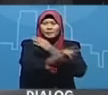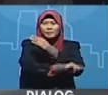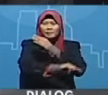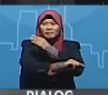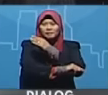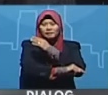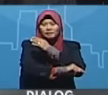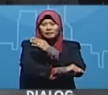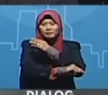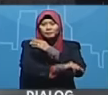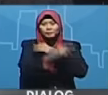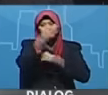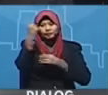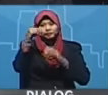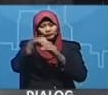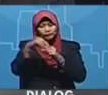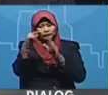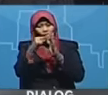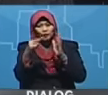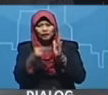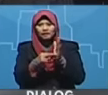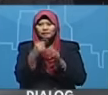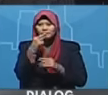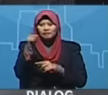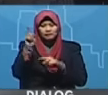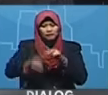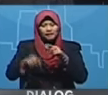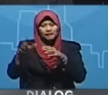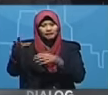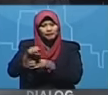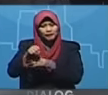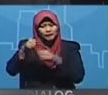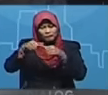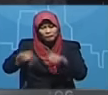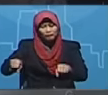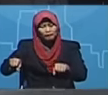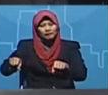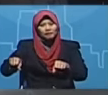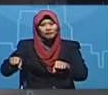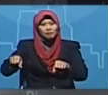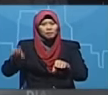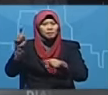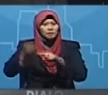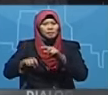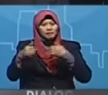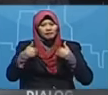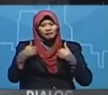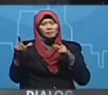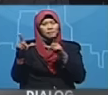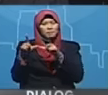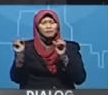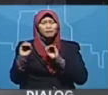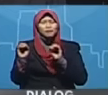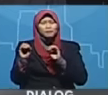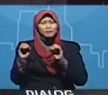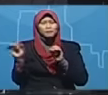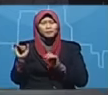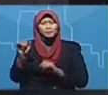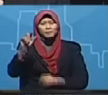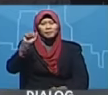Sebab dalam apa ni undang-undang kita memang tidak boleh mengambil deposit tanpa ada lisens dan sebagainya. Sebagaimana